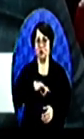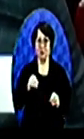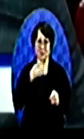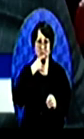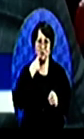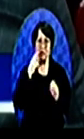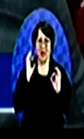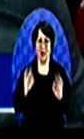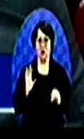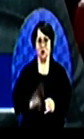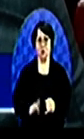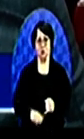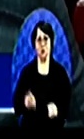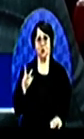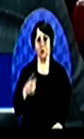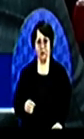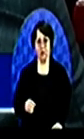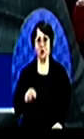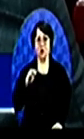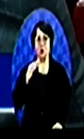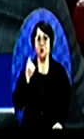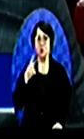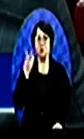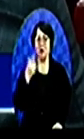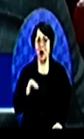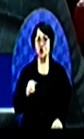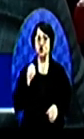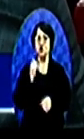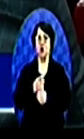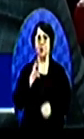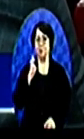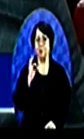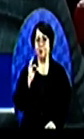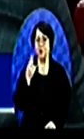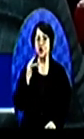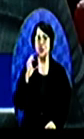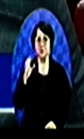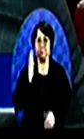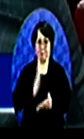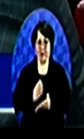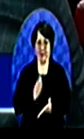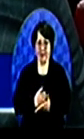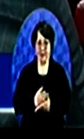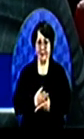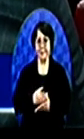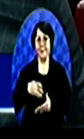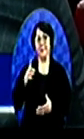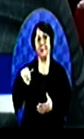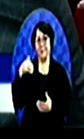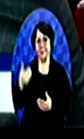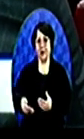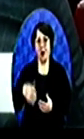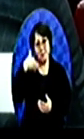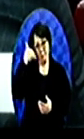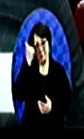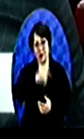гербицид гээд нэг юм засдаг тусгай зөрөлдөөн болж байгаа. Энийг бидэн цагаалцсан байна. Дараагийн асуудлаас дараа хэлэнэшин